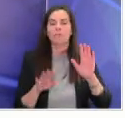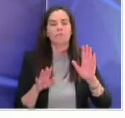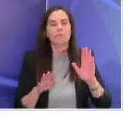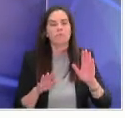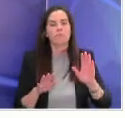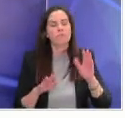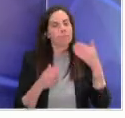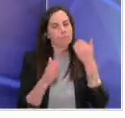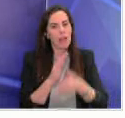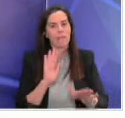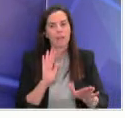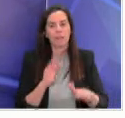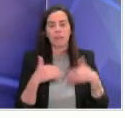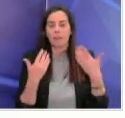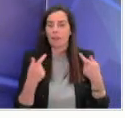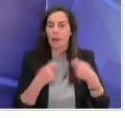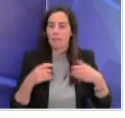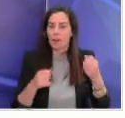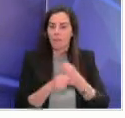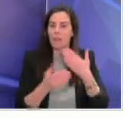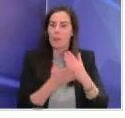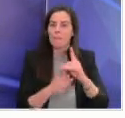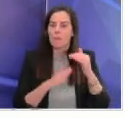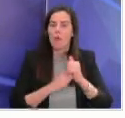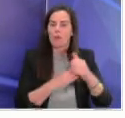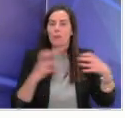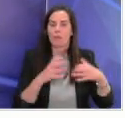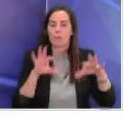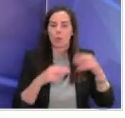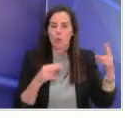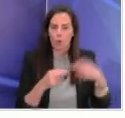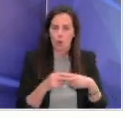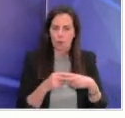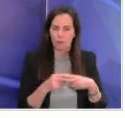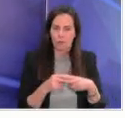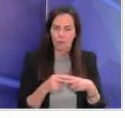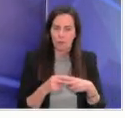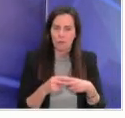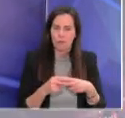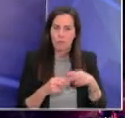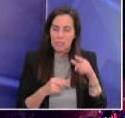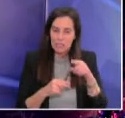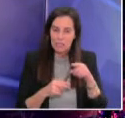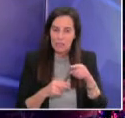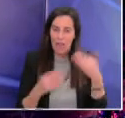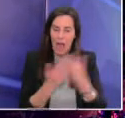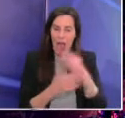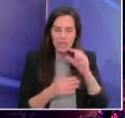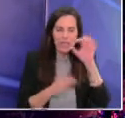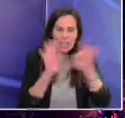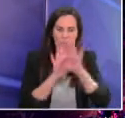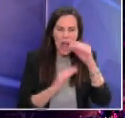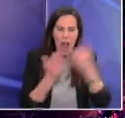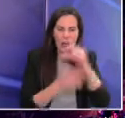העת להניח את המפתחות. אתן לחברי העבודה להחליט מי יוביל את המפלגה בבחירות הקרובות. דרך אגב, זה הסימן של החדשות. לגמרי.